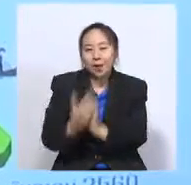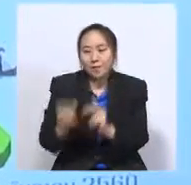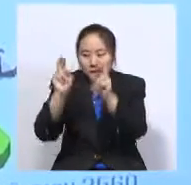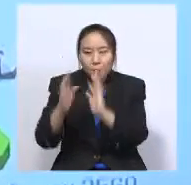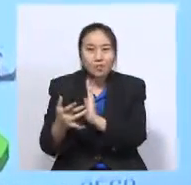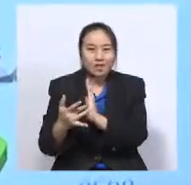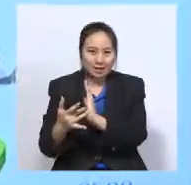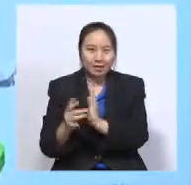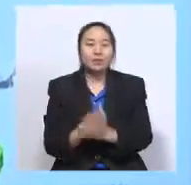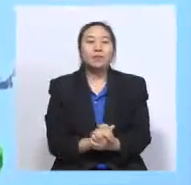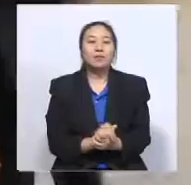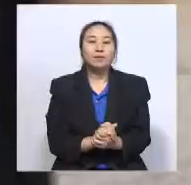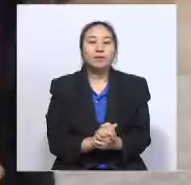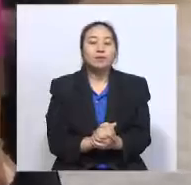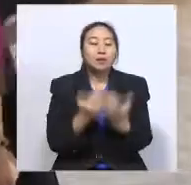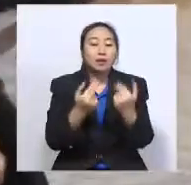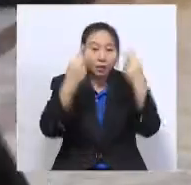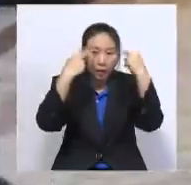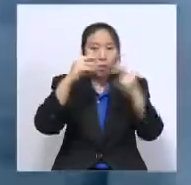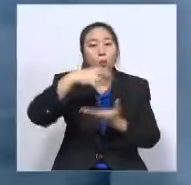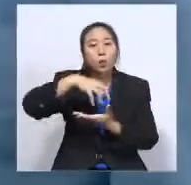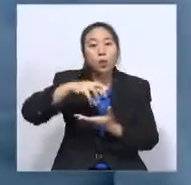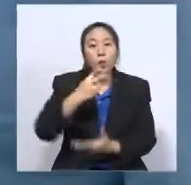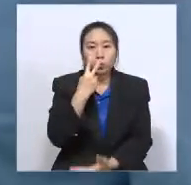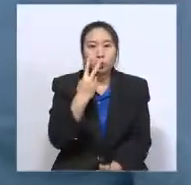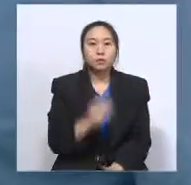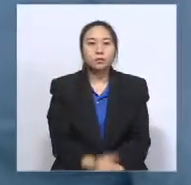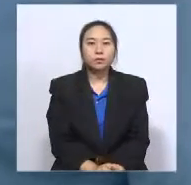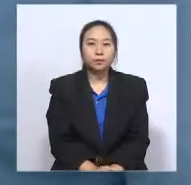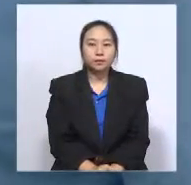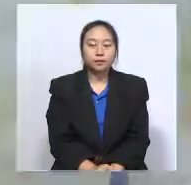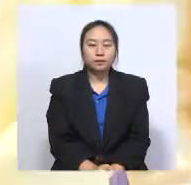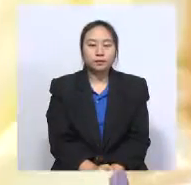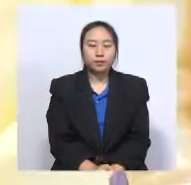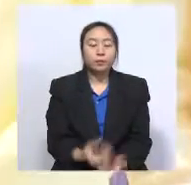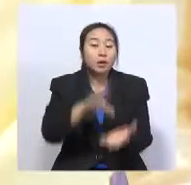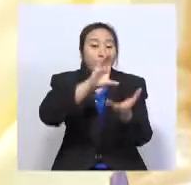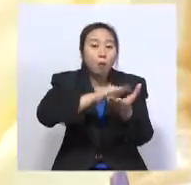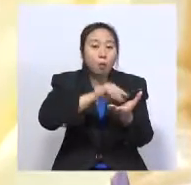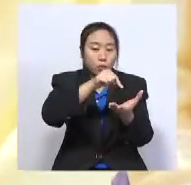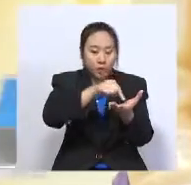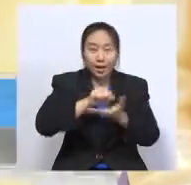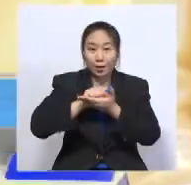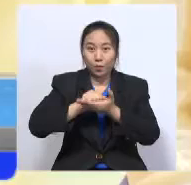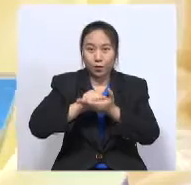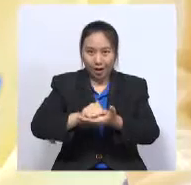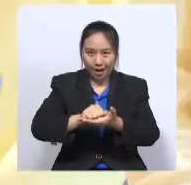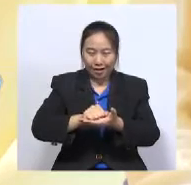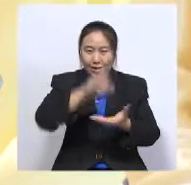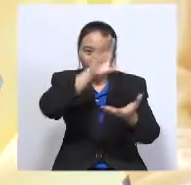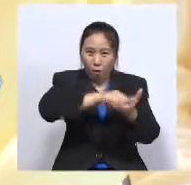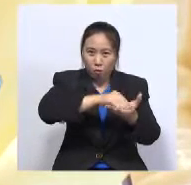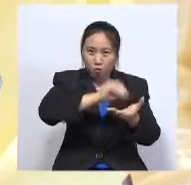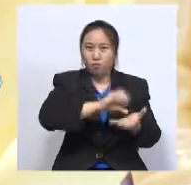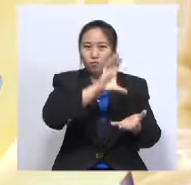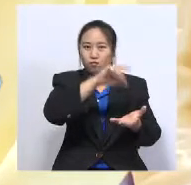บดิจิทัลอย่างเต็มที่ไปฟังเสียงท่านนายกกันค่ะ ข้อมูลในการบริการเหล่านี้ Big Data ที่มาสู่การบริห